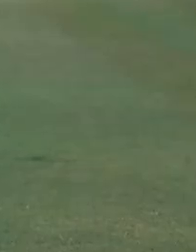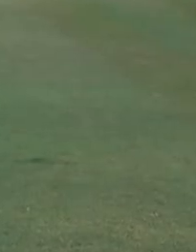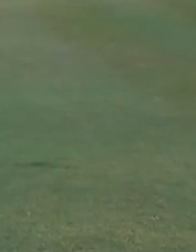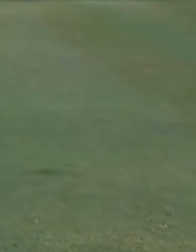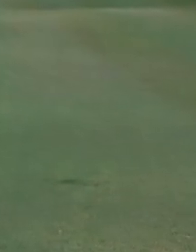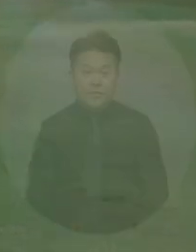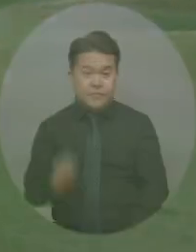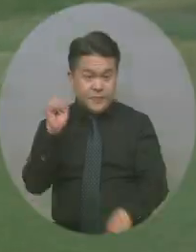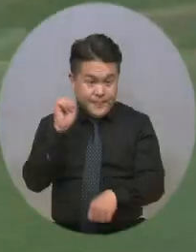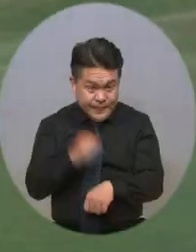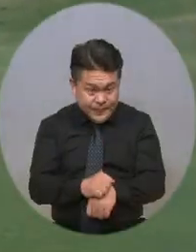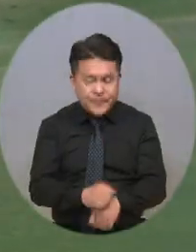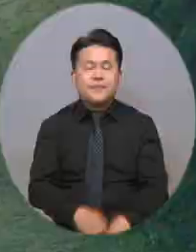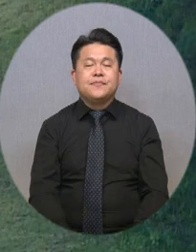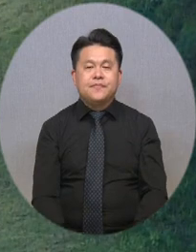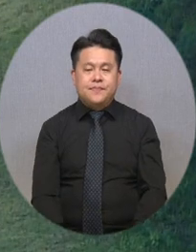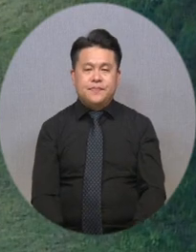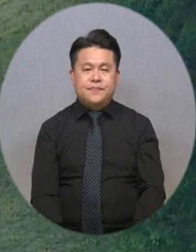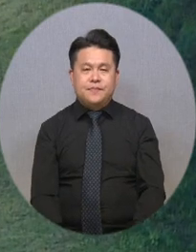지금. 잘 쳤다!